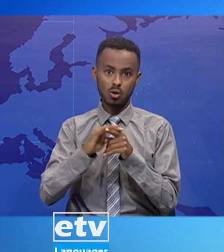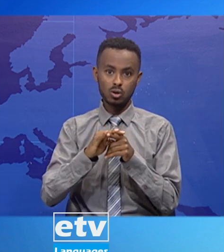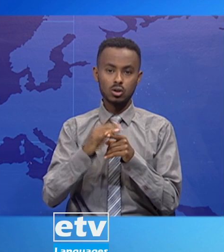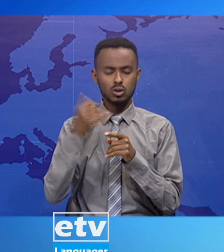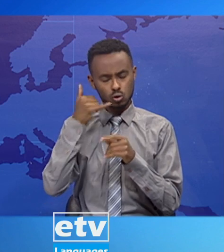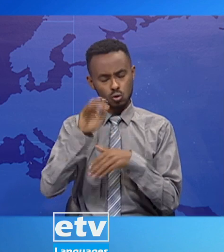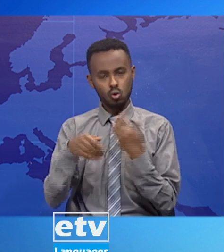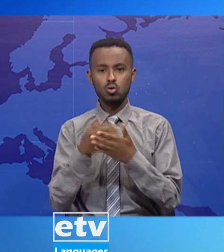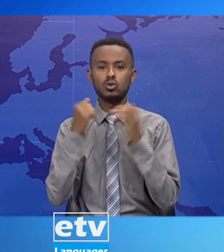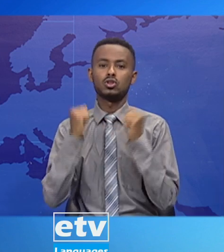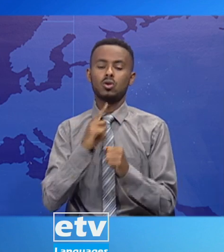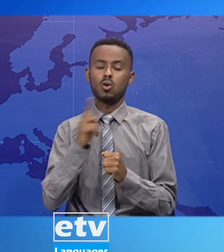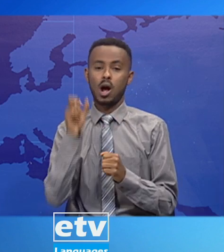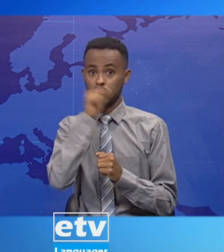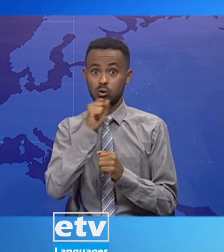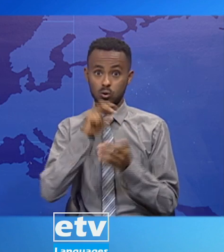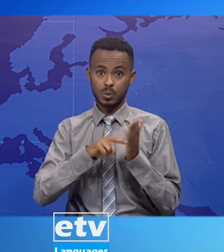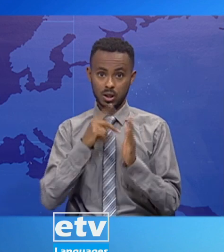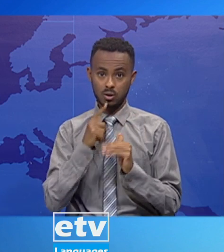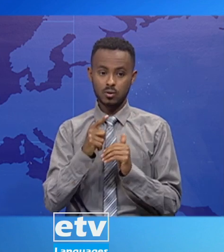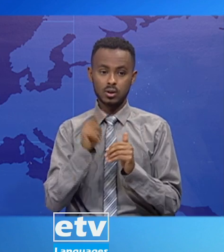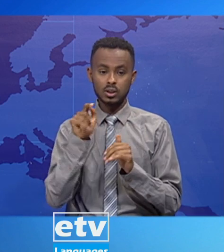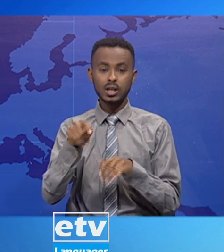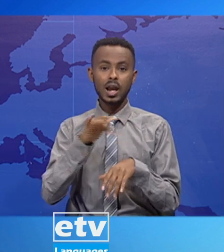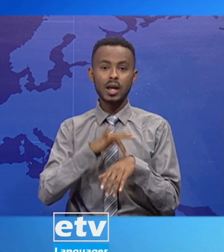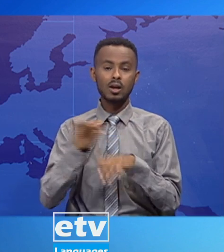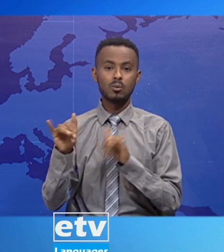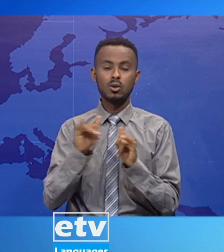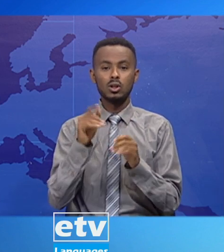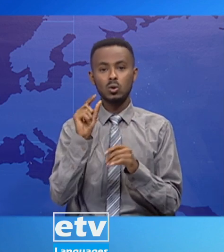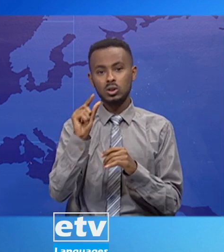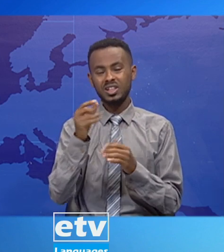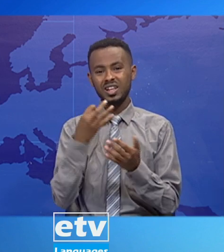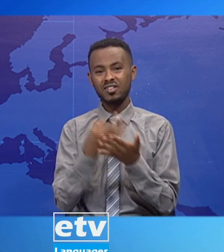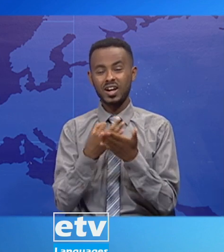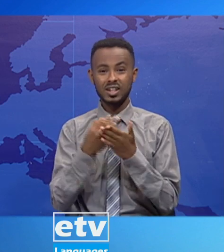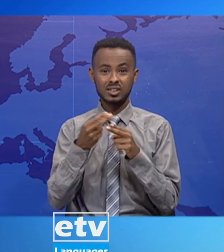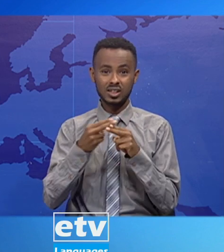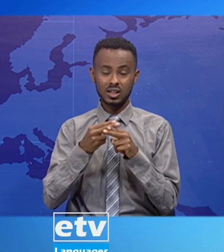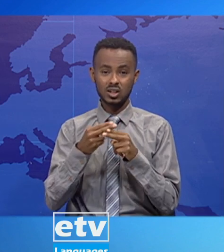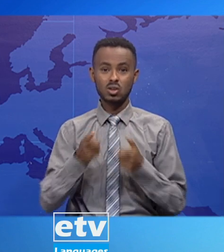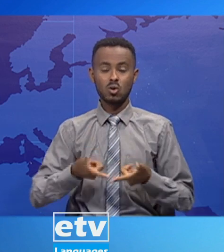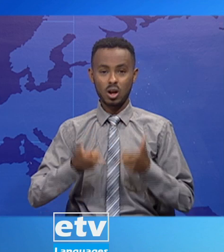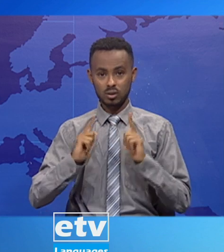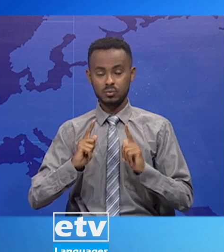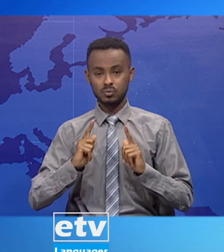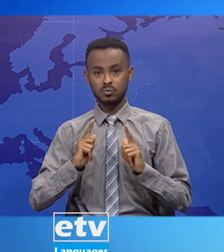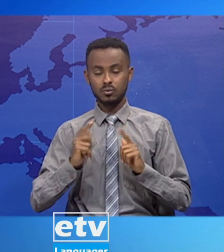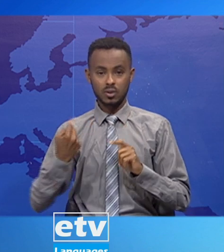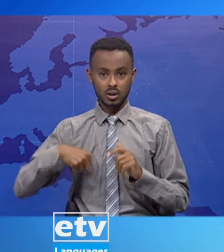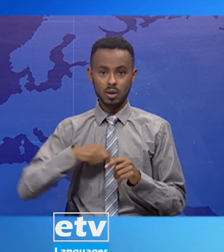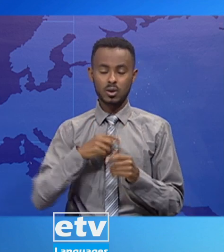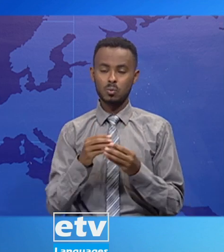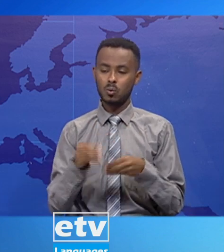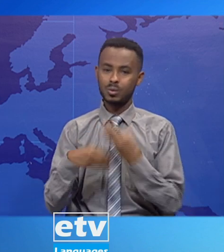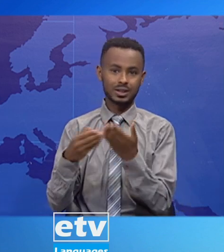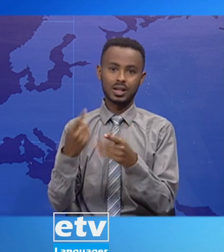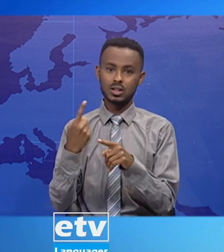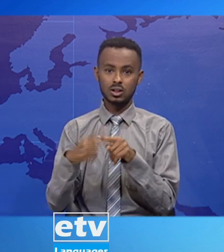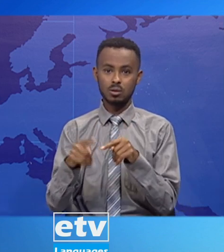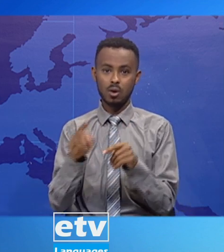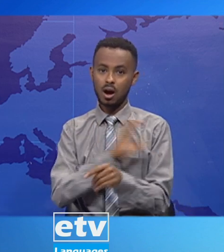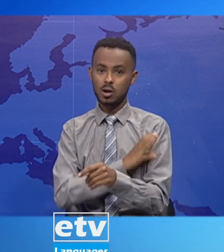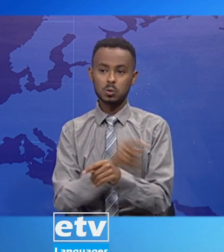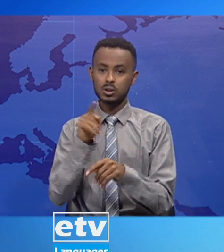ስልኩን ሁሉን ይችላል ነው አርቲስቶቹ ማለት ነው። እዛ ጋር ደግሞ የተወሰነ የፋይናንስ ጥረት ይኖራል እኛም ደግሞ መስጠት አንችልም አቆሙ